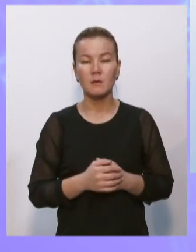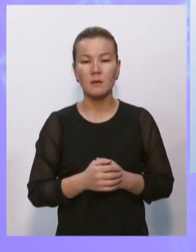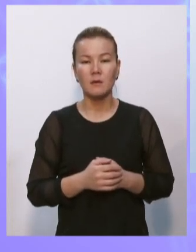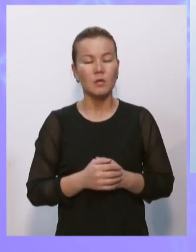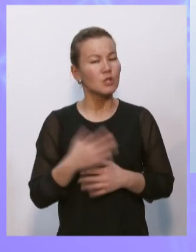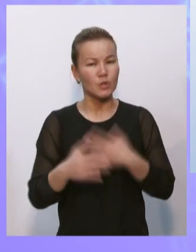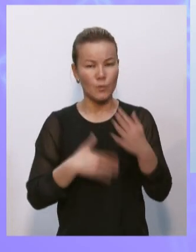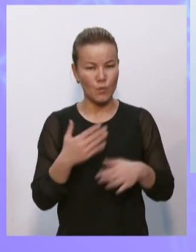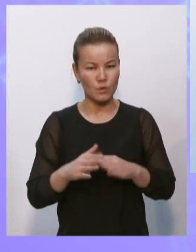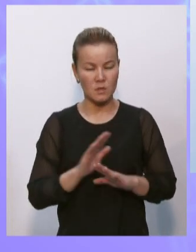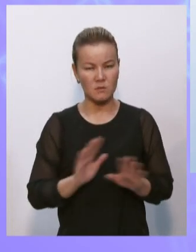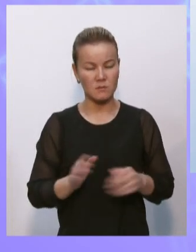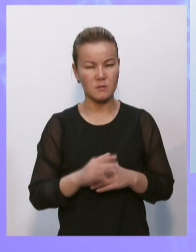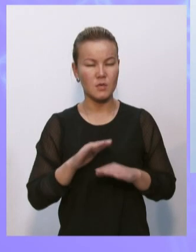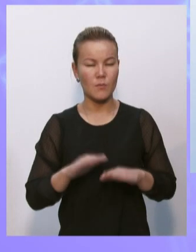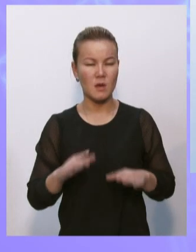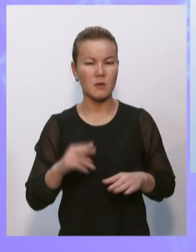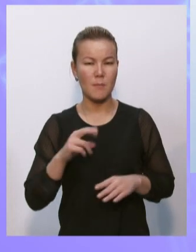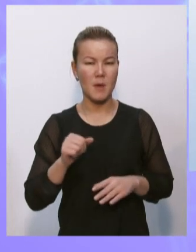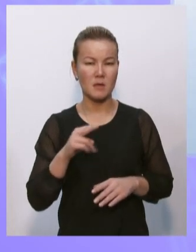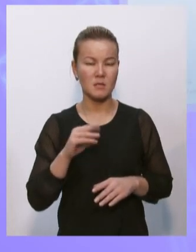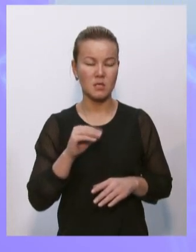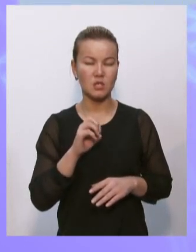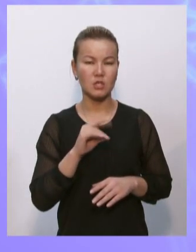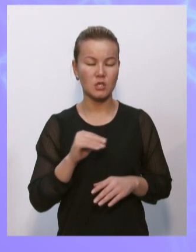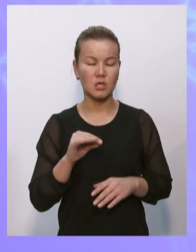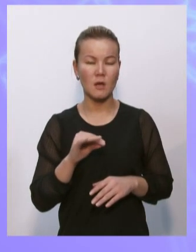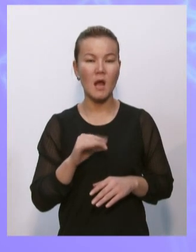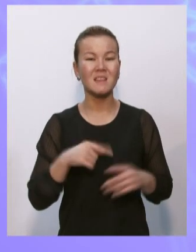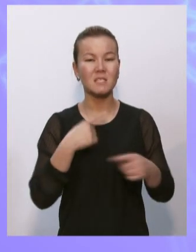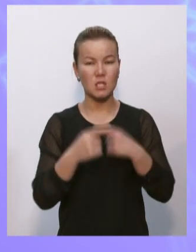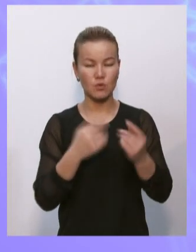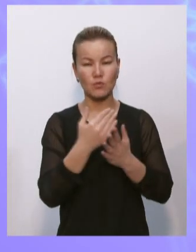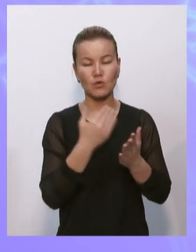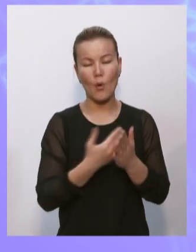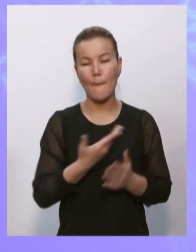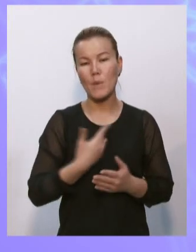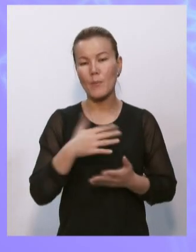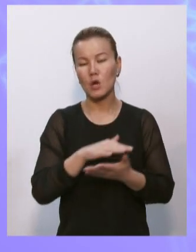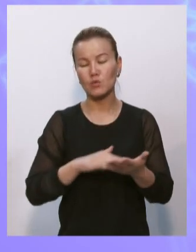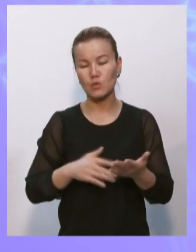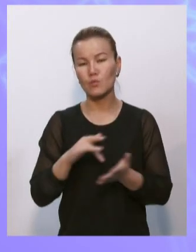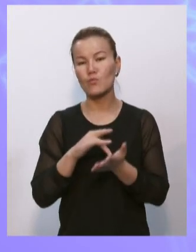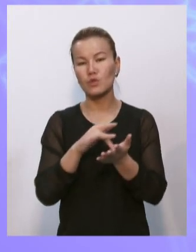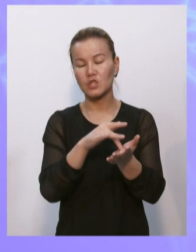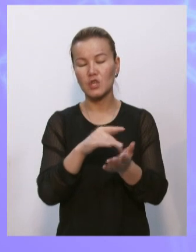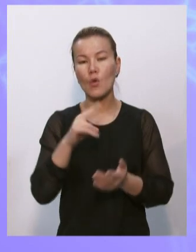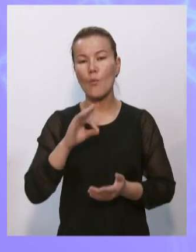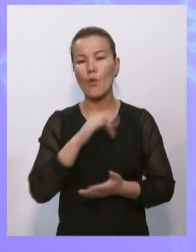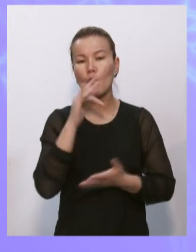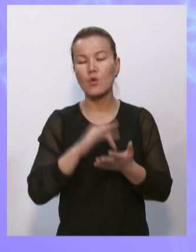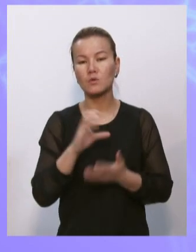Не путайте, ребята, падежи. На следующем уроке мы продолжим с вами путешествие по